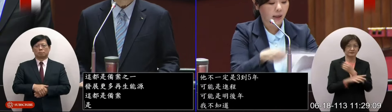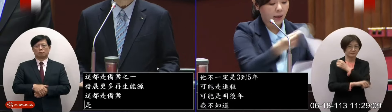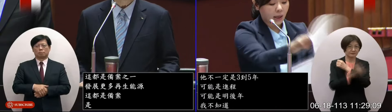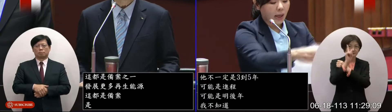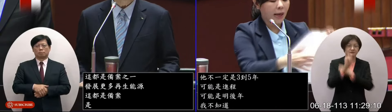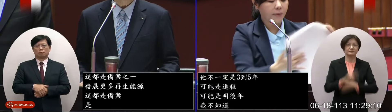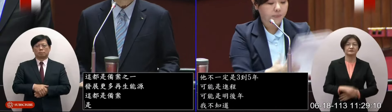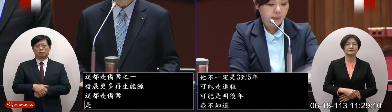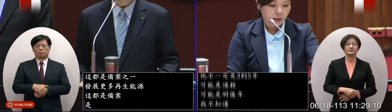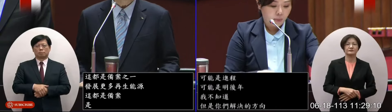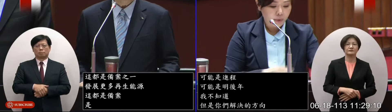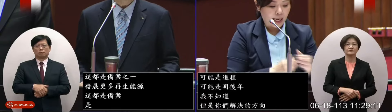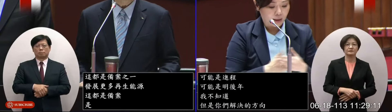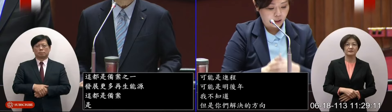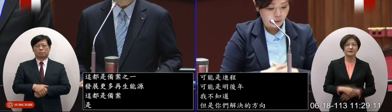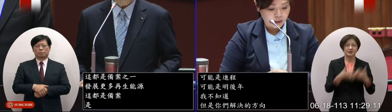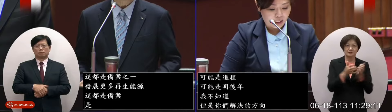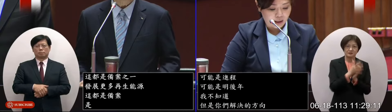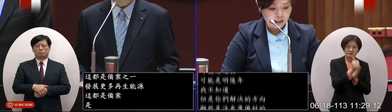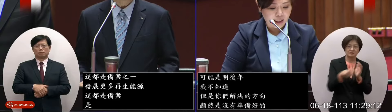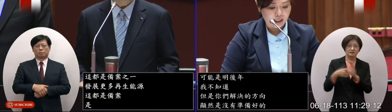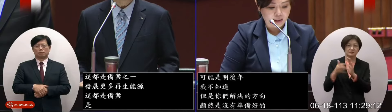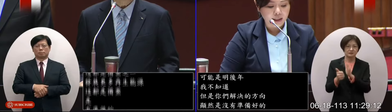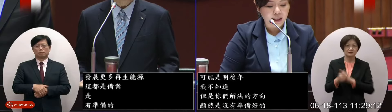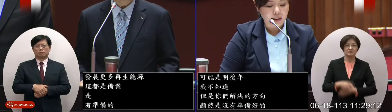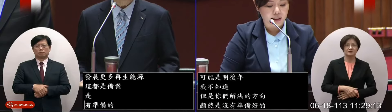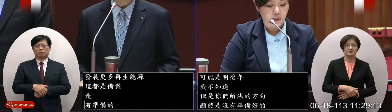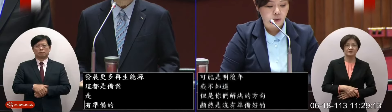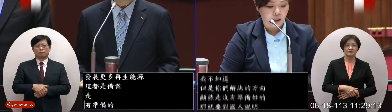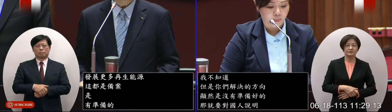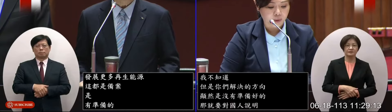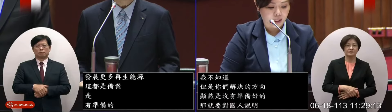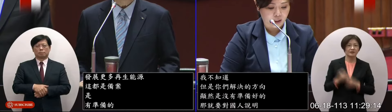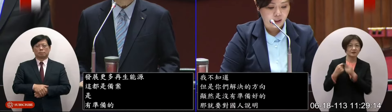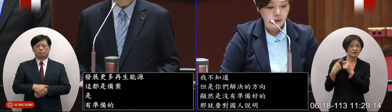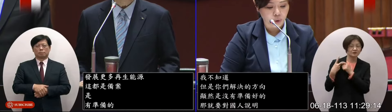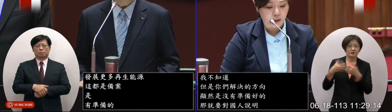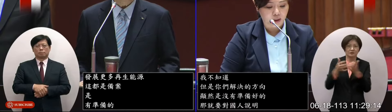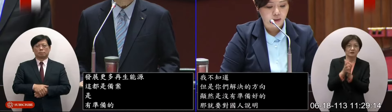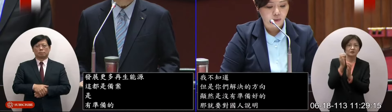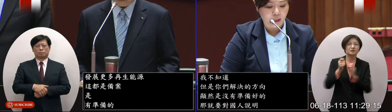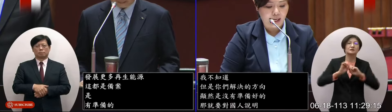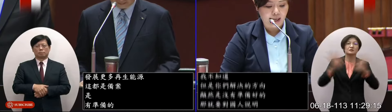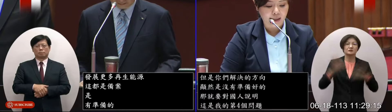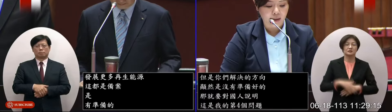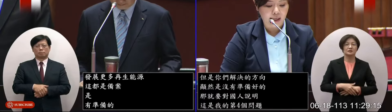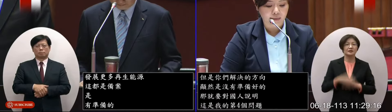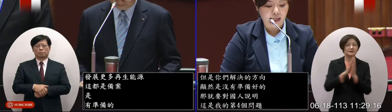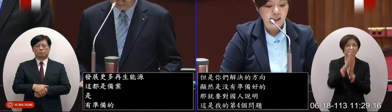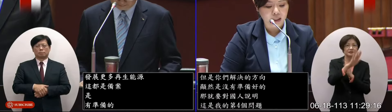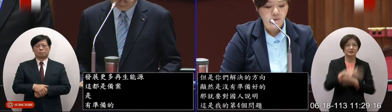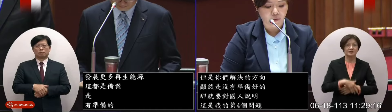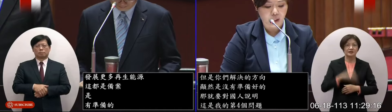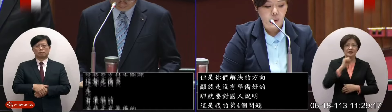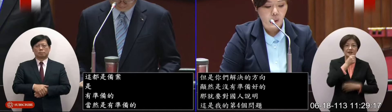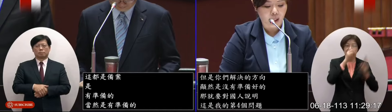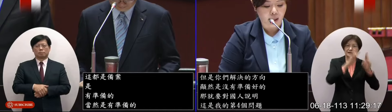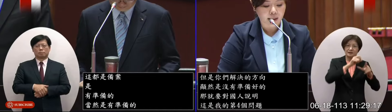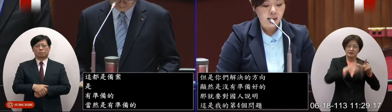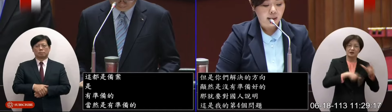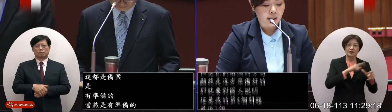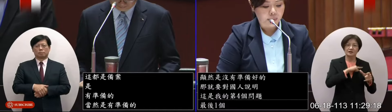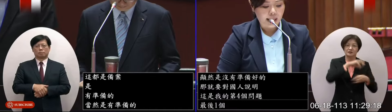个哈，部长跟院长，那个前一阵子部长提到说，未来要让台电自负盈